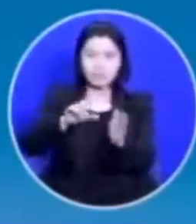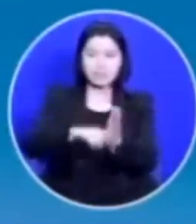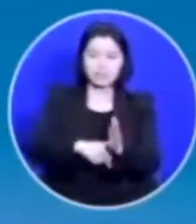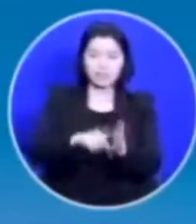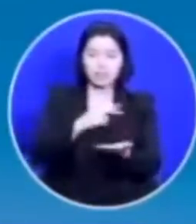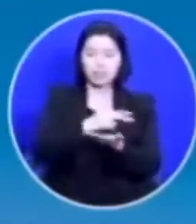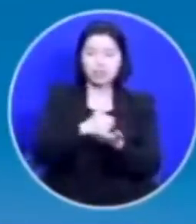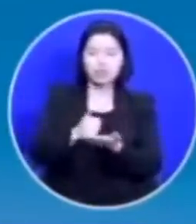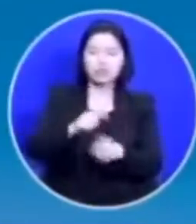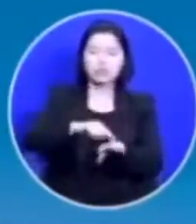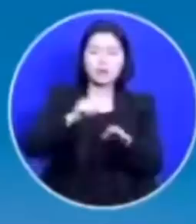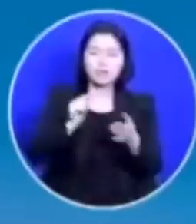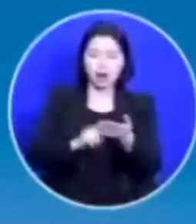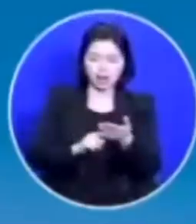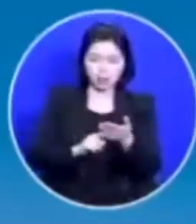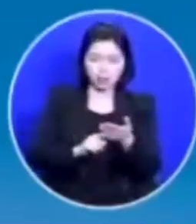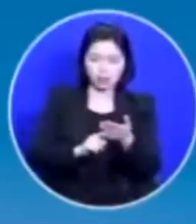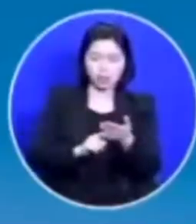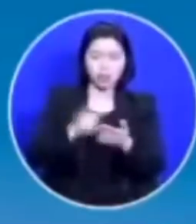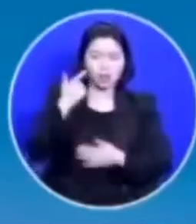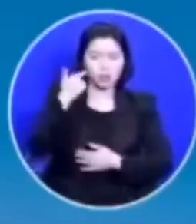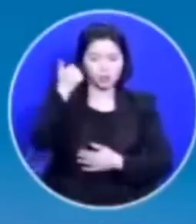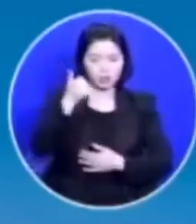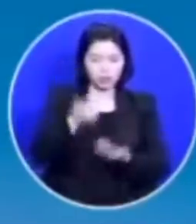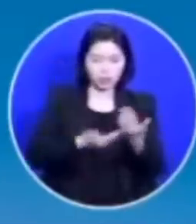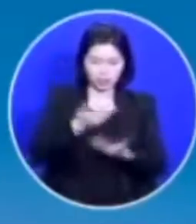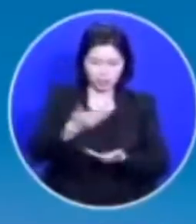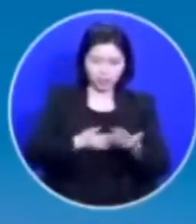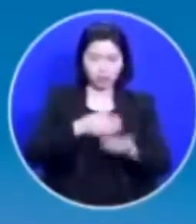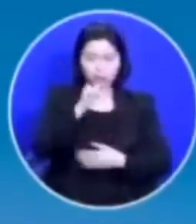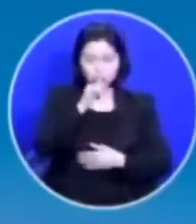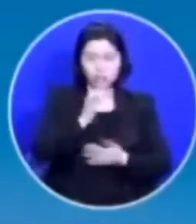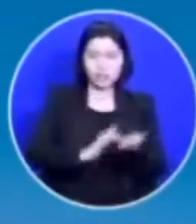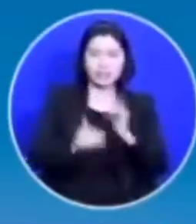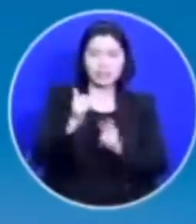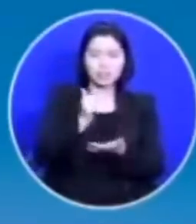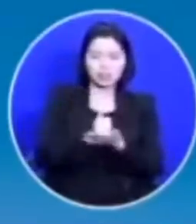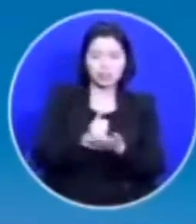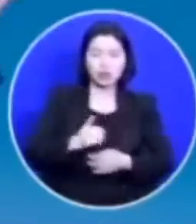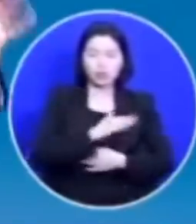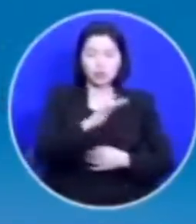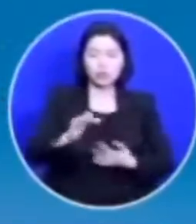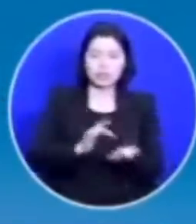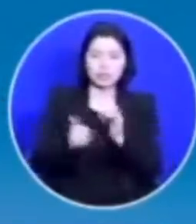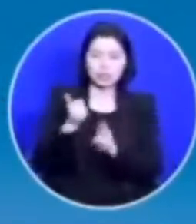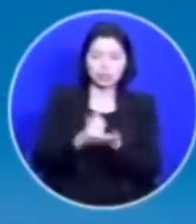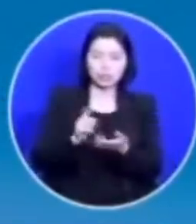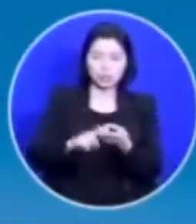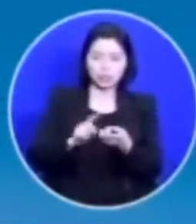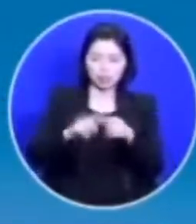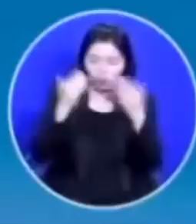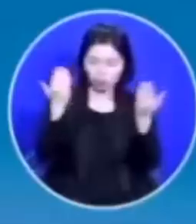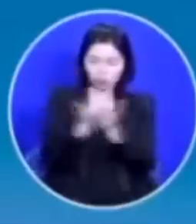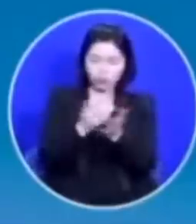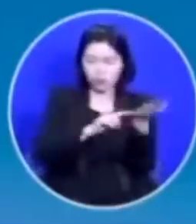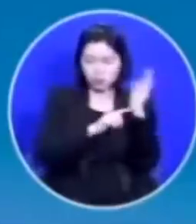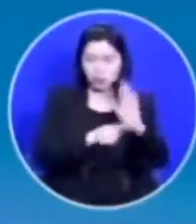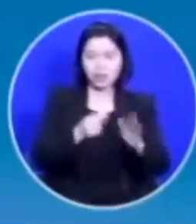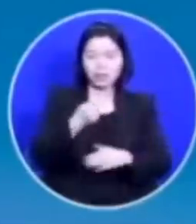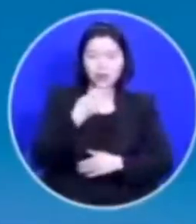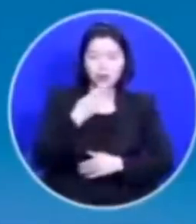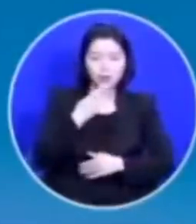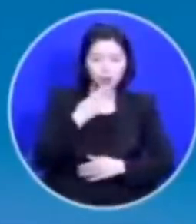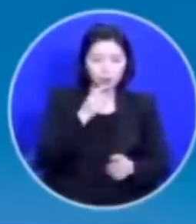마음을 목사님들과 가지 나누었어요 예수님께서 우리가 예수님에 대하여 온전히 반응 하지 않다고 말씀하십니다